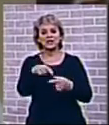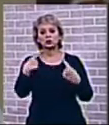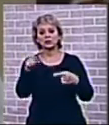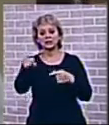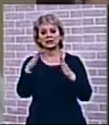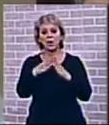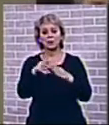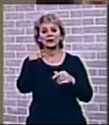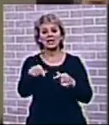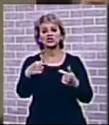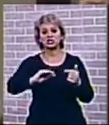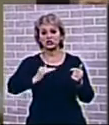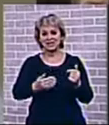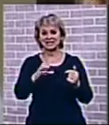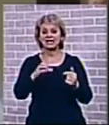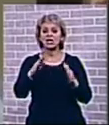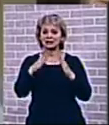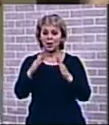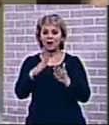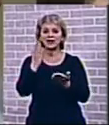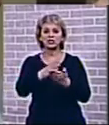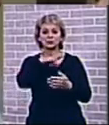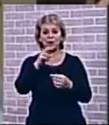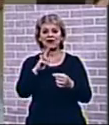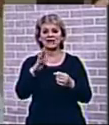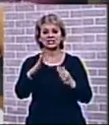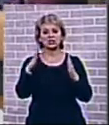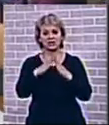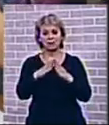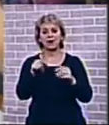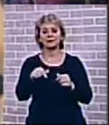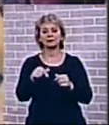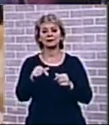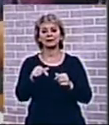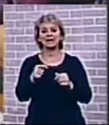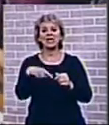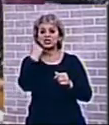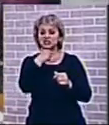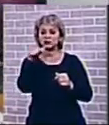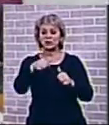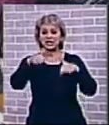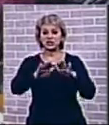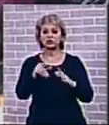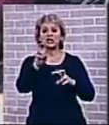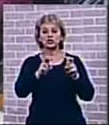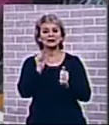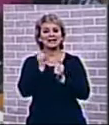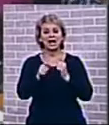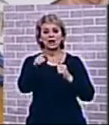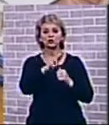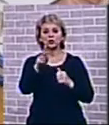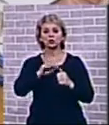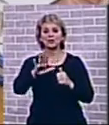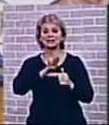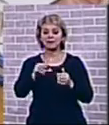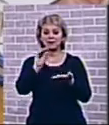иных домов. Здесь же есть частный сектор, есть многоквартирные дома. Индивидуальное решение ищут для каждого. Кто-то